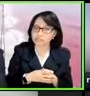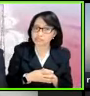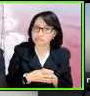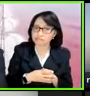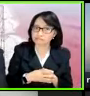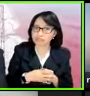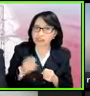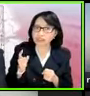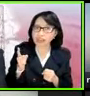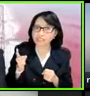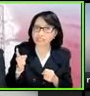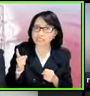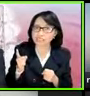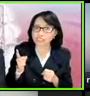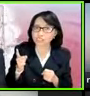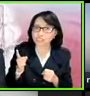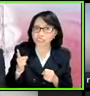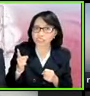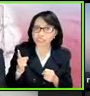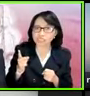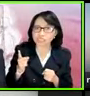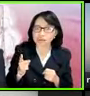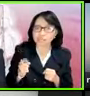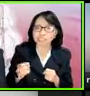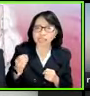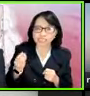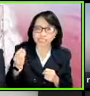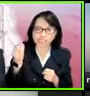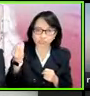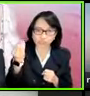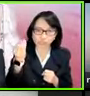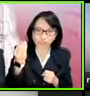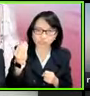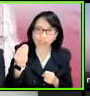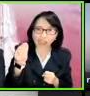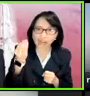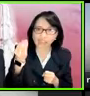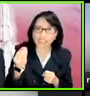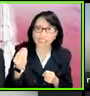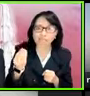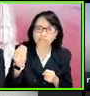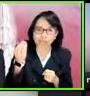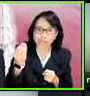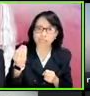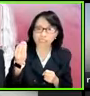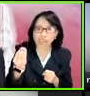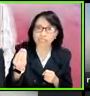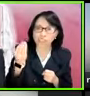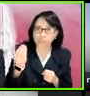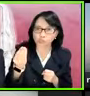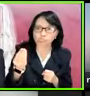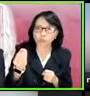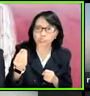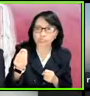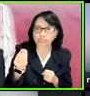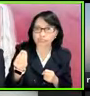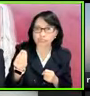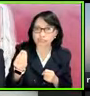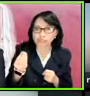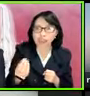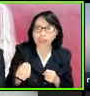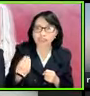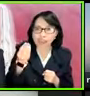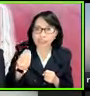saudara-saudara rahasia Kristus ini menjadi satu-satunya alasan mengapa kita hidup di dunia